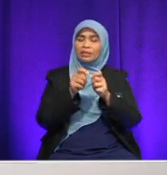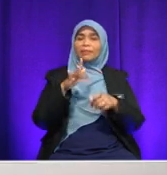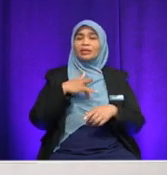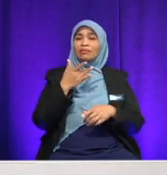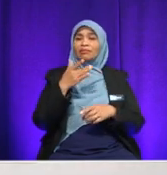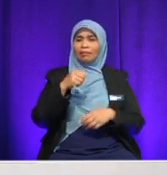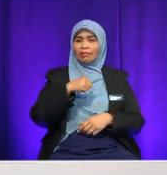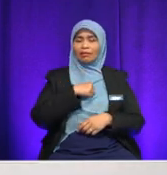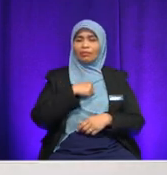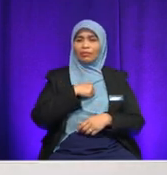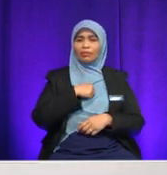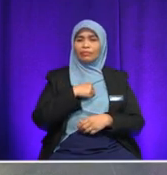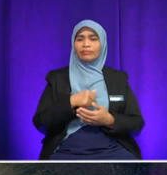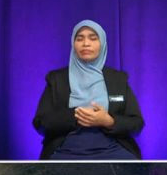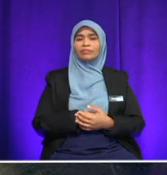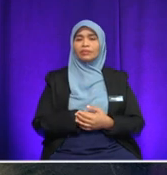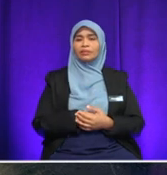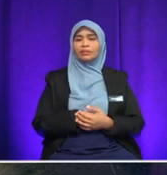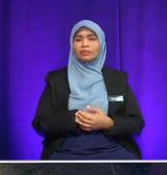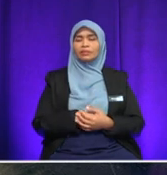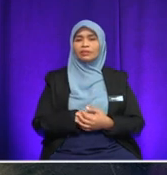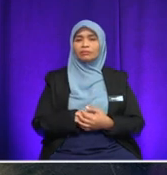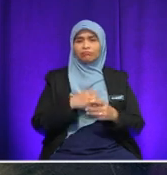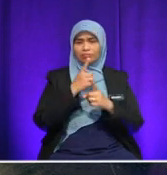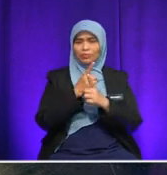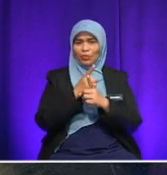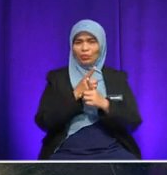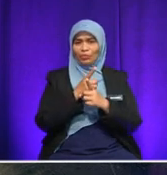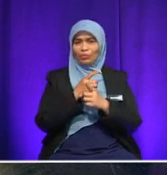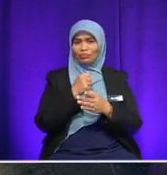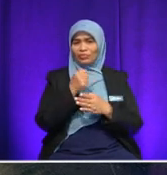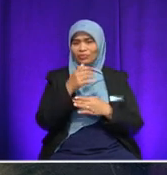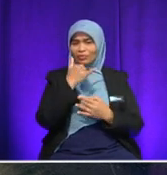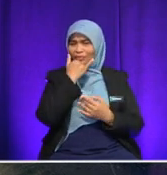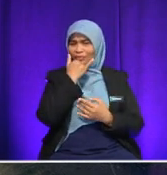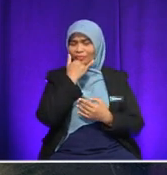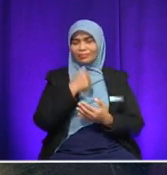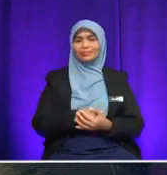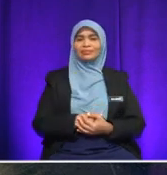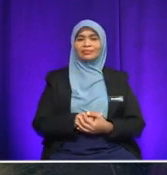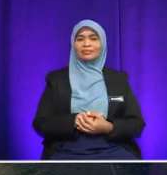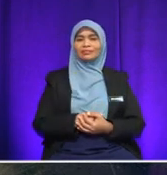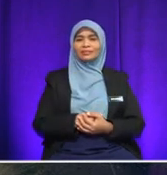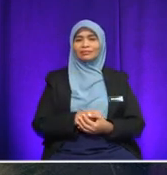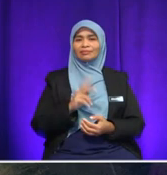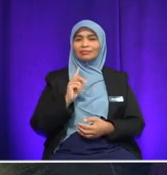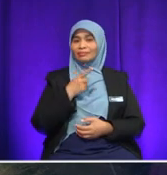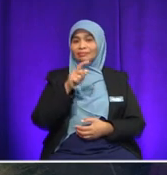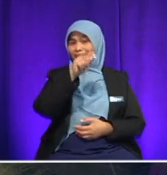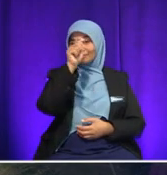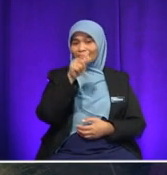ke cikgu? Iaitu jawapannya adalah imbas muka yang diberikan oleh Imran ni jawapannya. Kita tanya orang lain